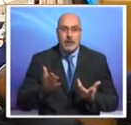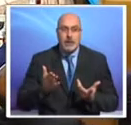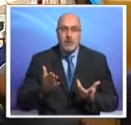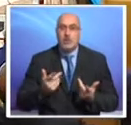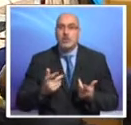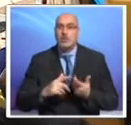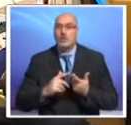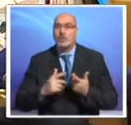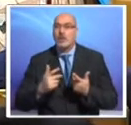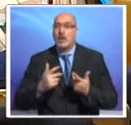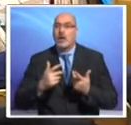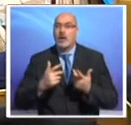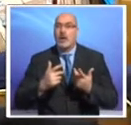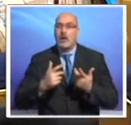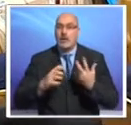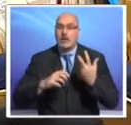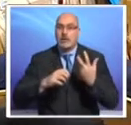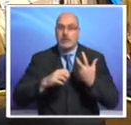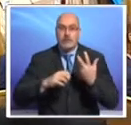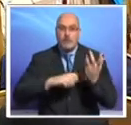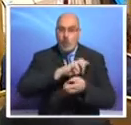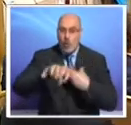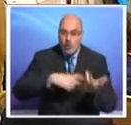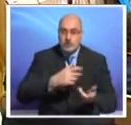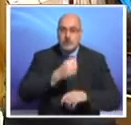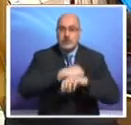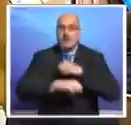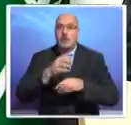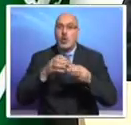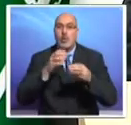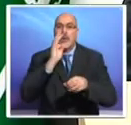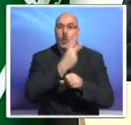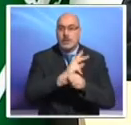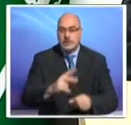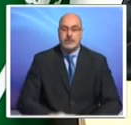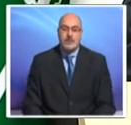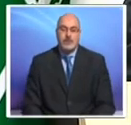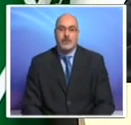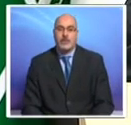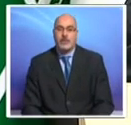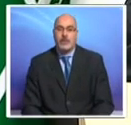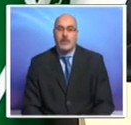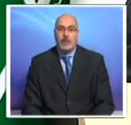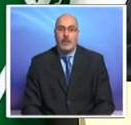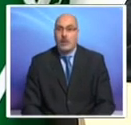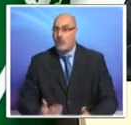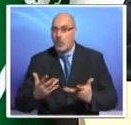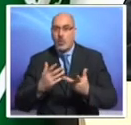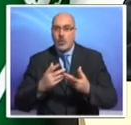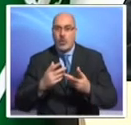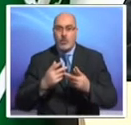فيه الأعمال الإرهابية ونشاط الجماعات المتطرفة التي تزرع